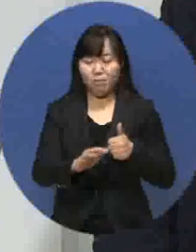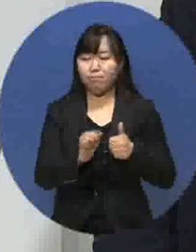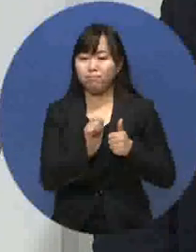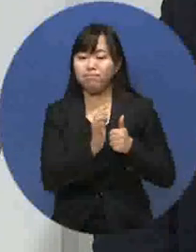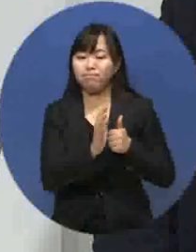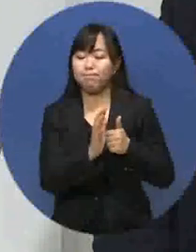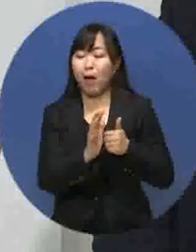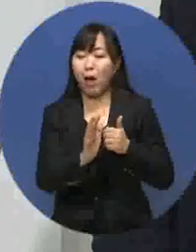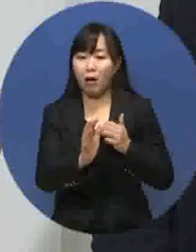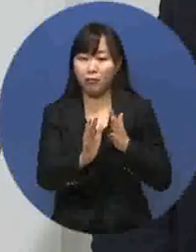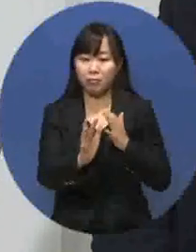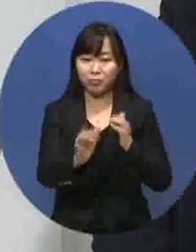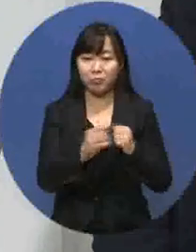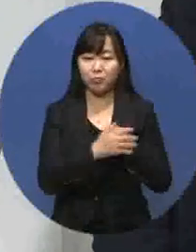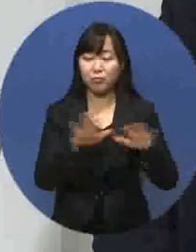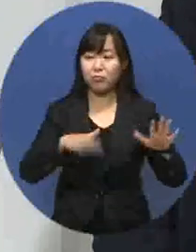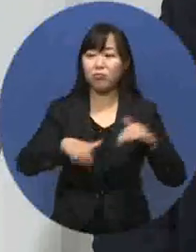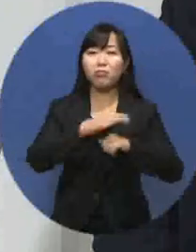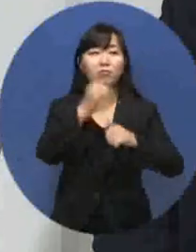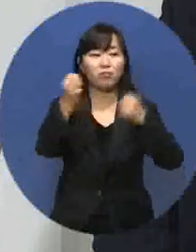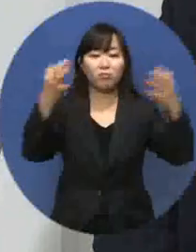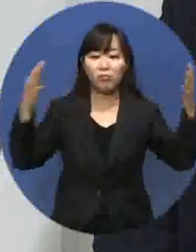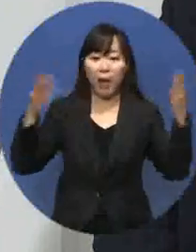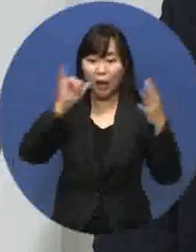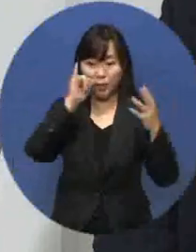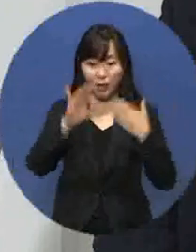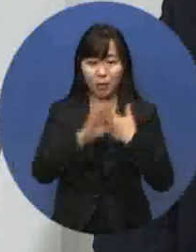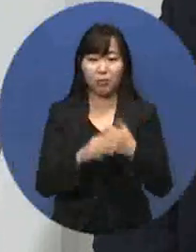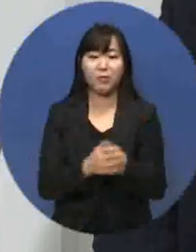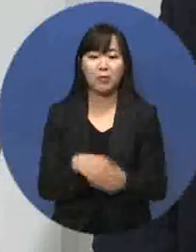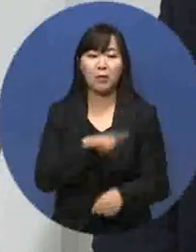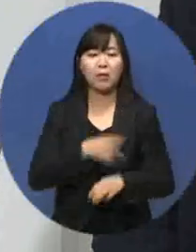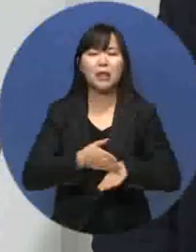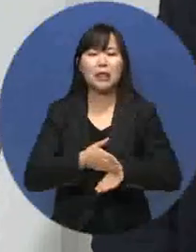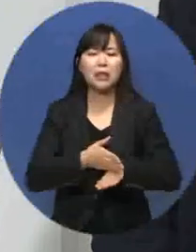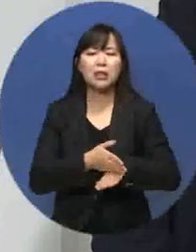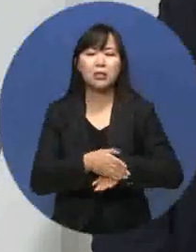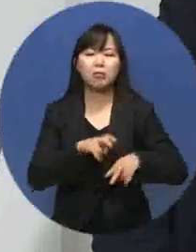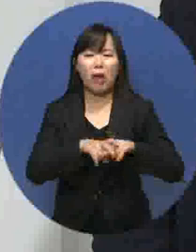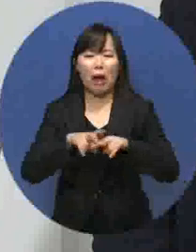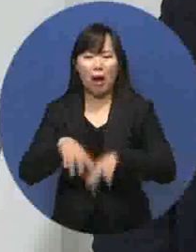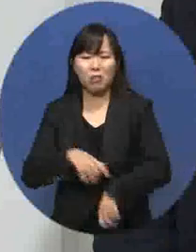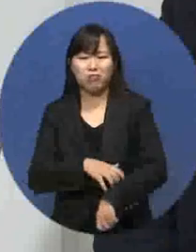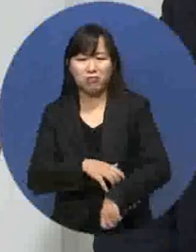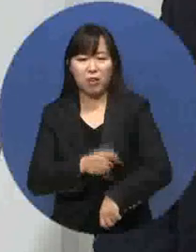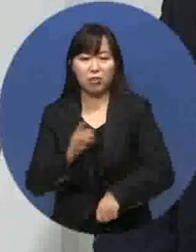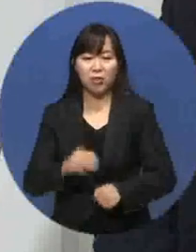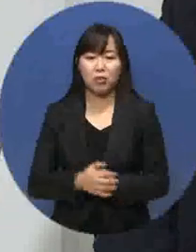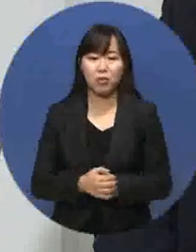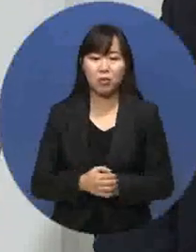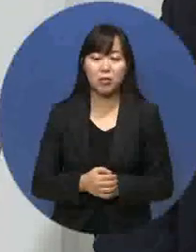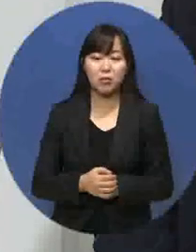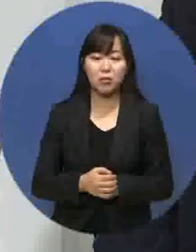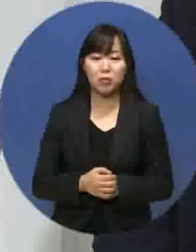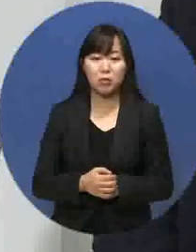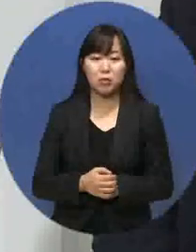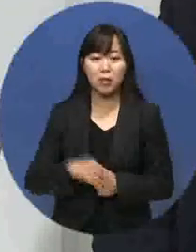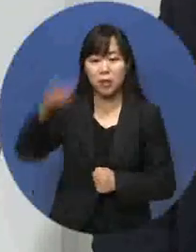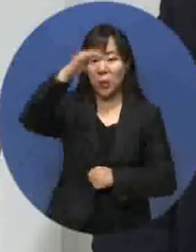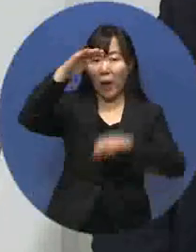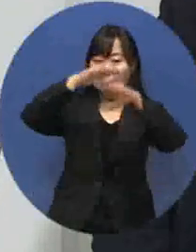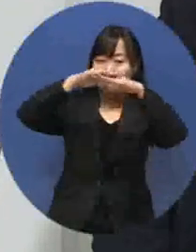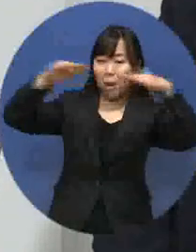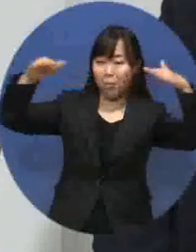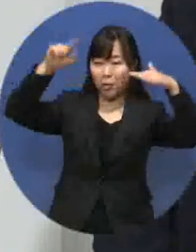재밌게 이게 세트가 이렇게 있지 않습니까? 그러면 이제 가장 늦게 들어와서 좌석이 굉장히 불편한 좌석이었는데 지붕에다 이렇게